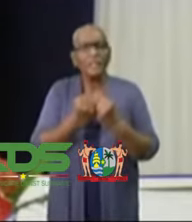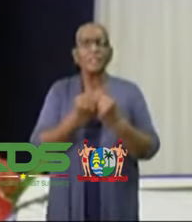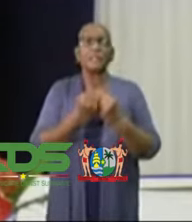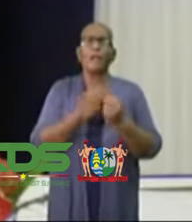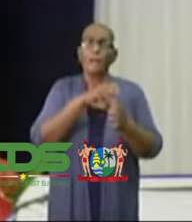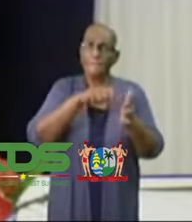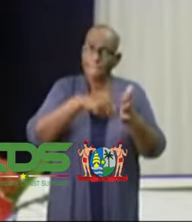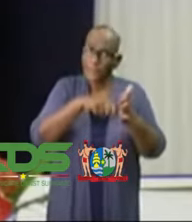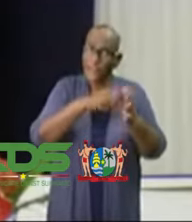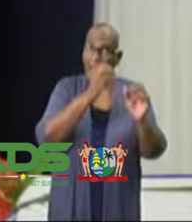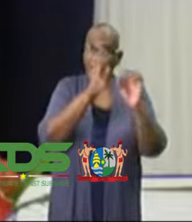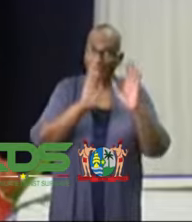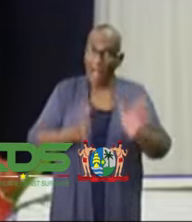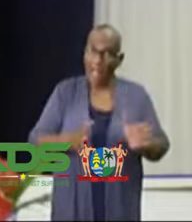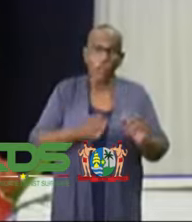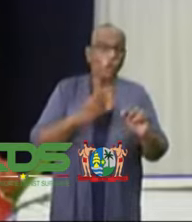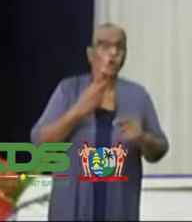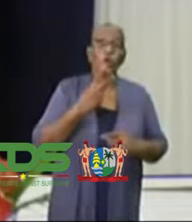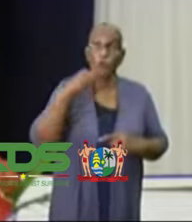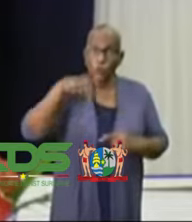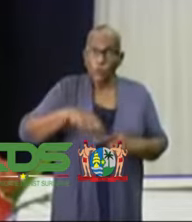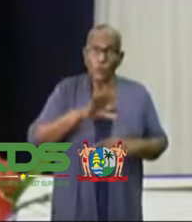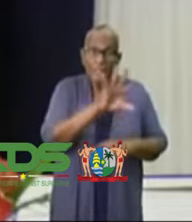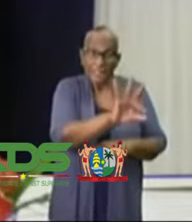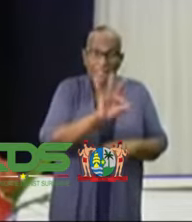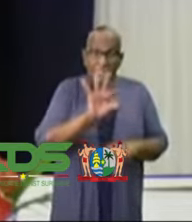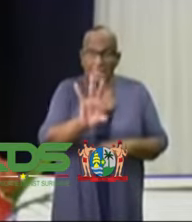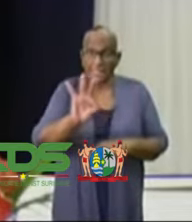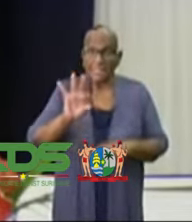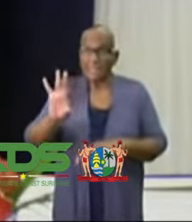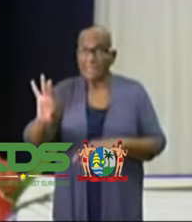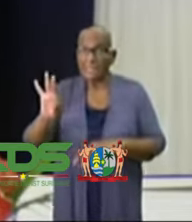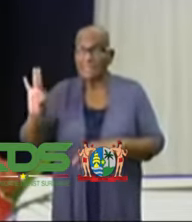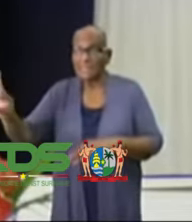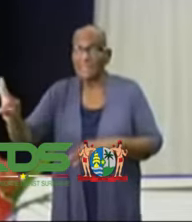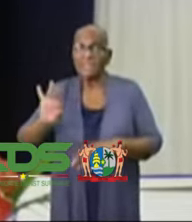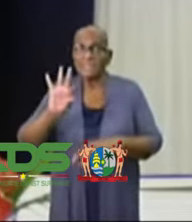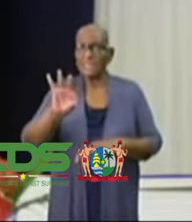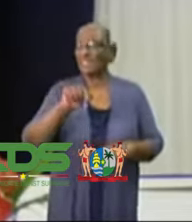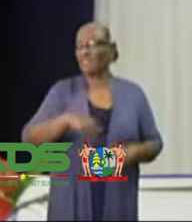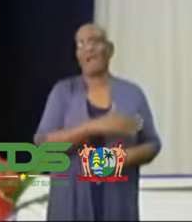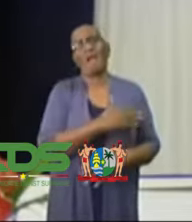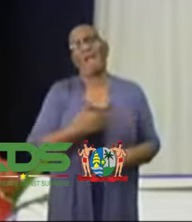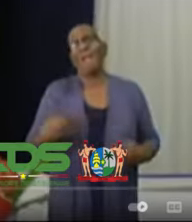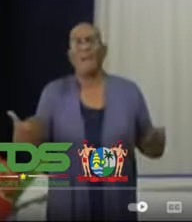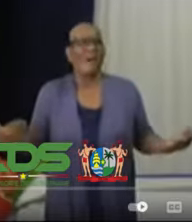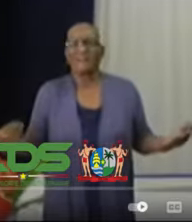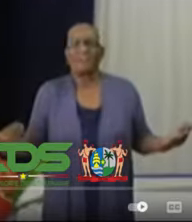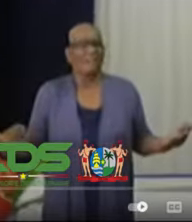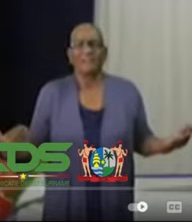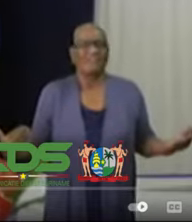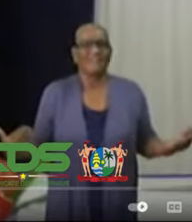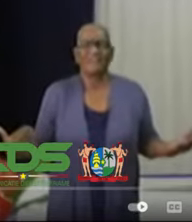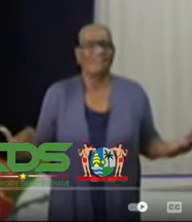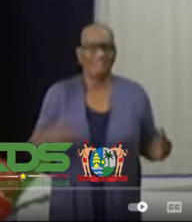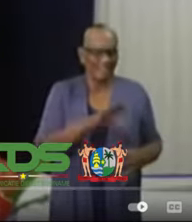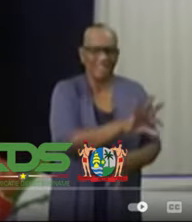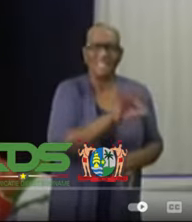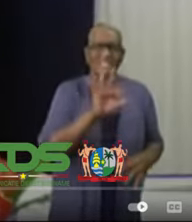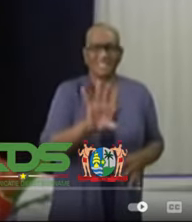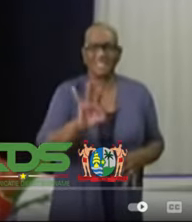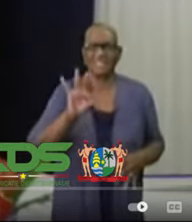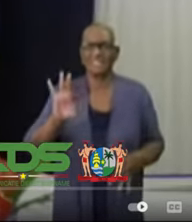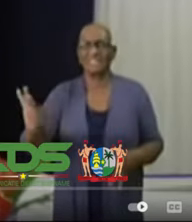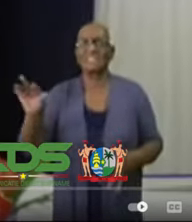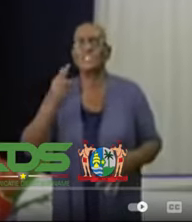maken. Hopelijk dat deze maand de laatste maand wordt, want het duurt een beetje te lang, ja. De laatste maand wordt van die selectie van de projecten die we